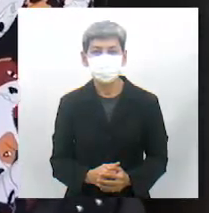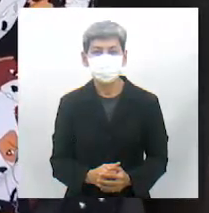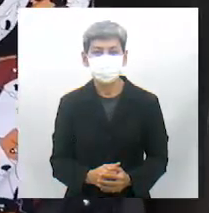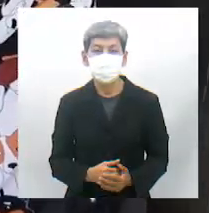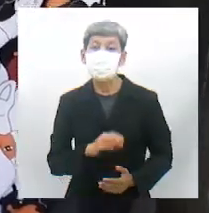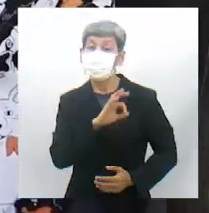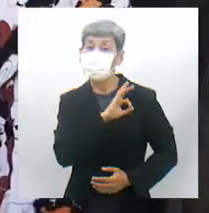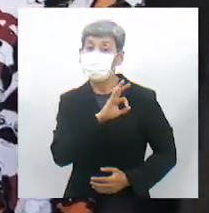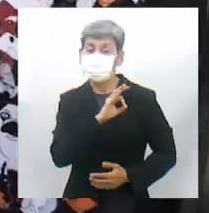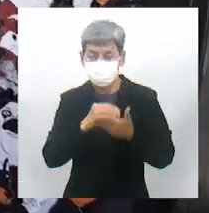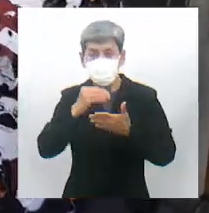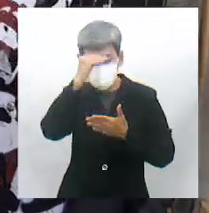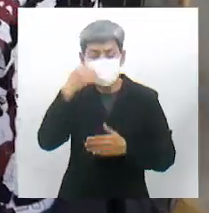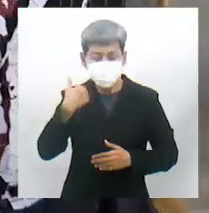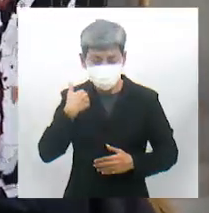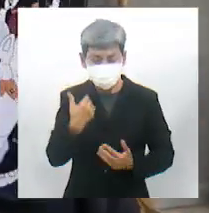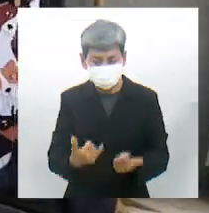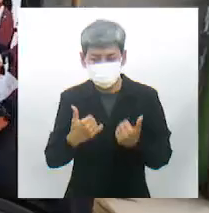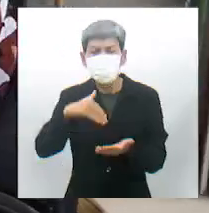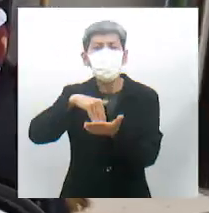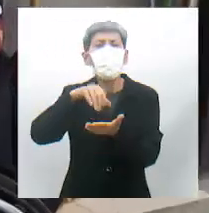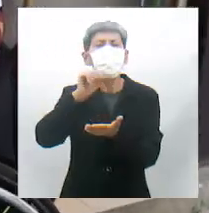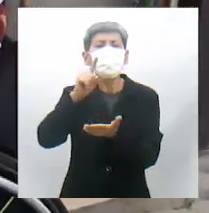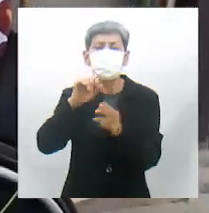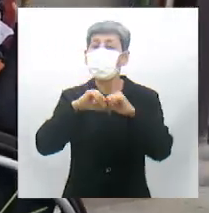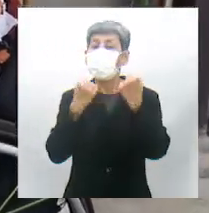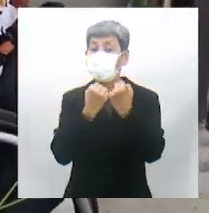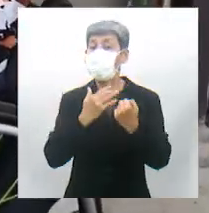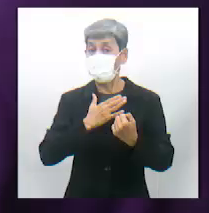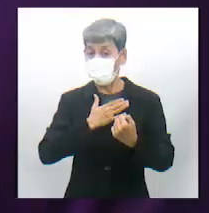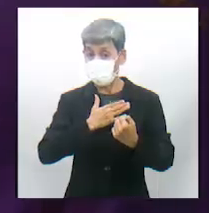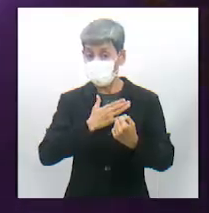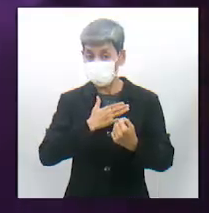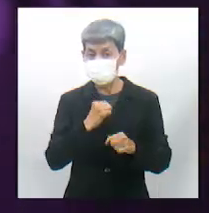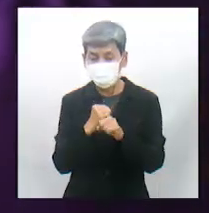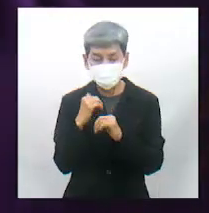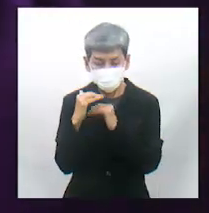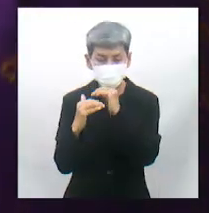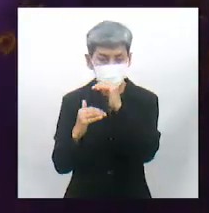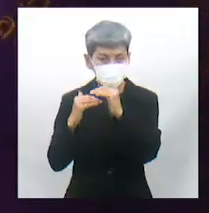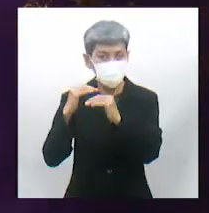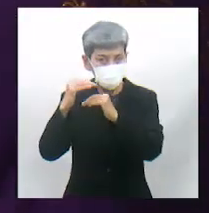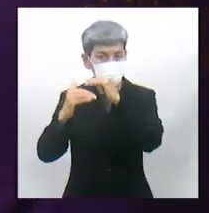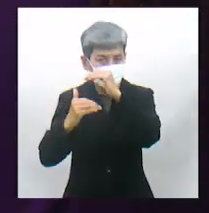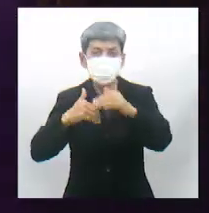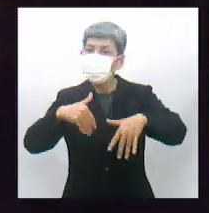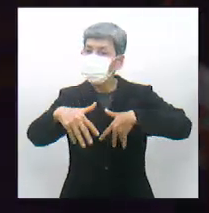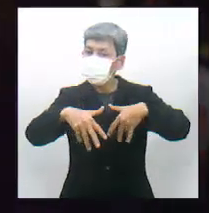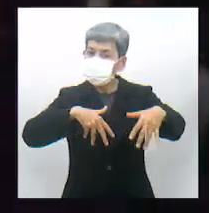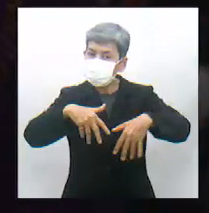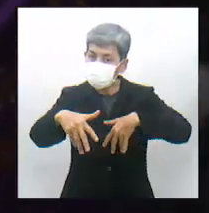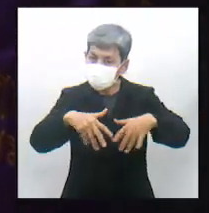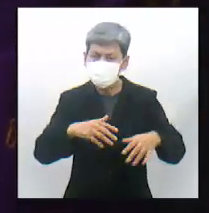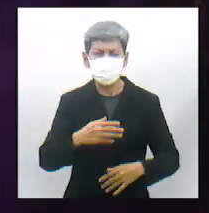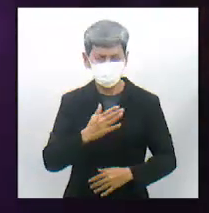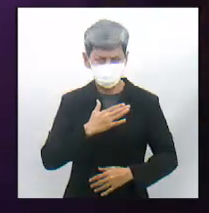สมาชิกที่นี่มาเรียนรู้เพราะว่าตอนนี้ศูนย์เราสมาคมเราเนี่ยกำลังพัฒนาไปเรื่อยในชุมชนหรื